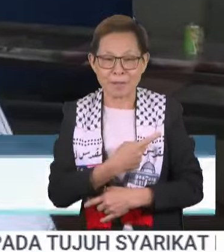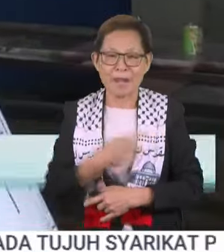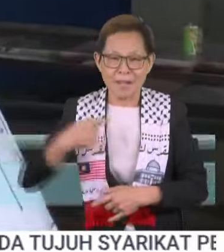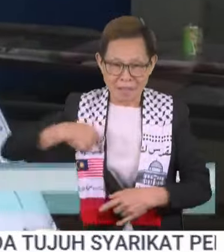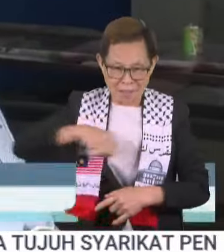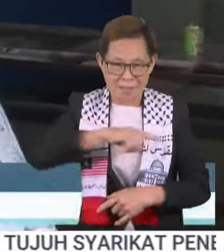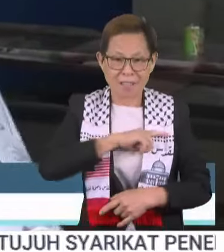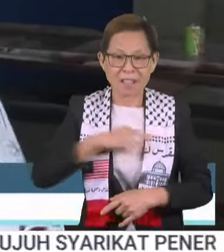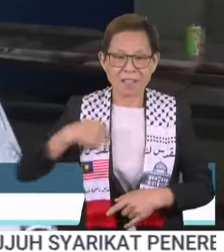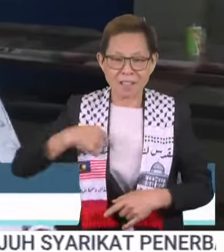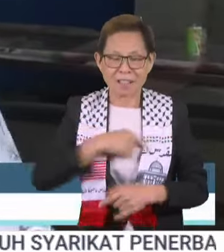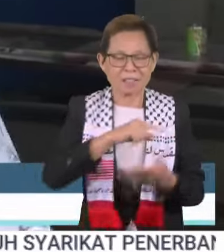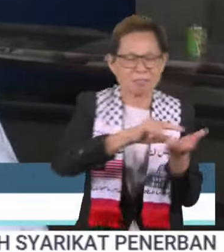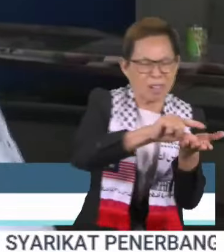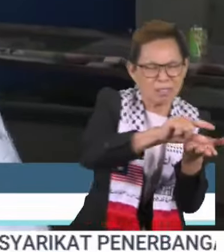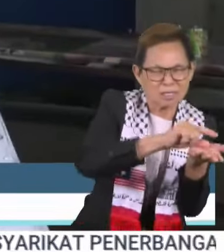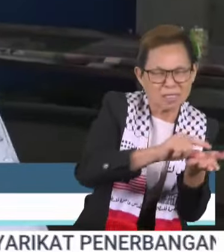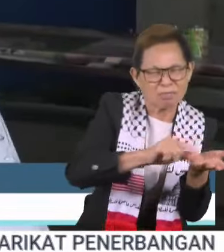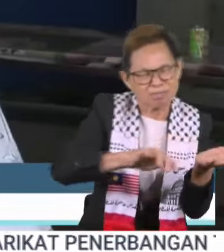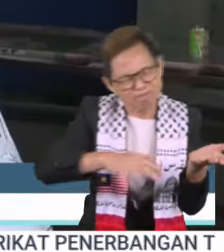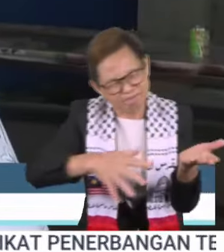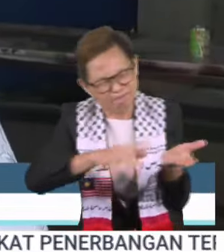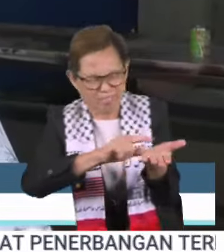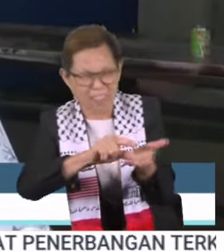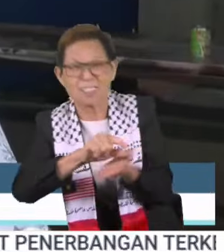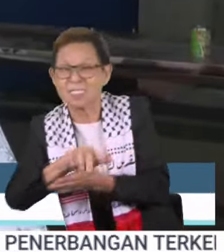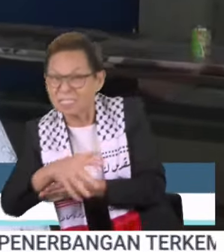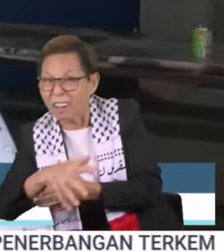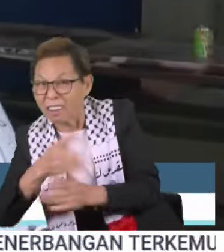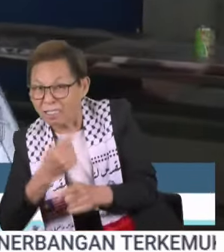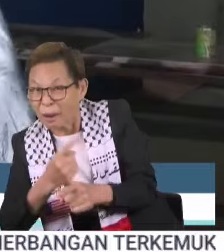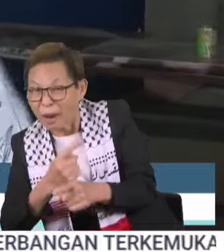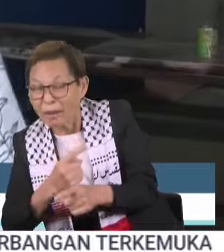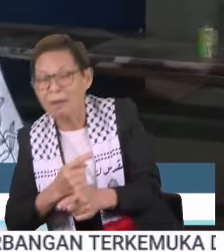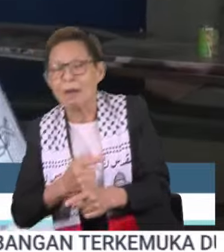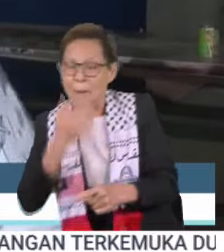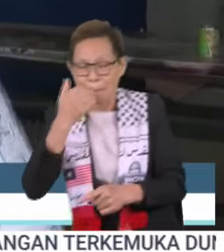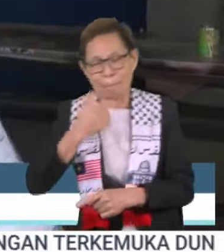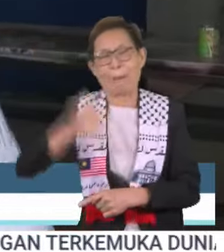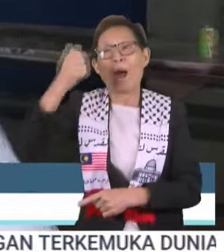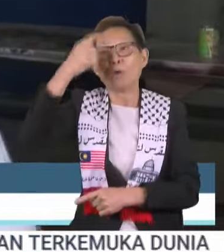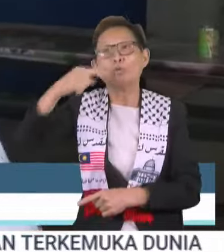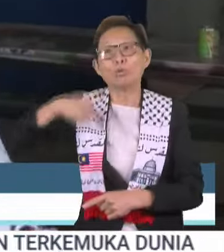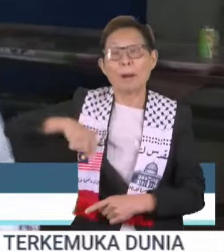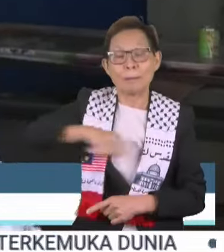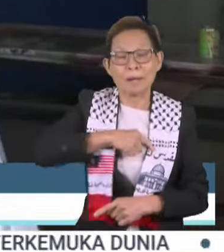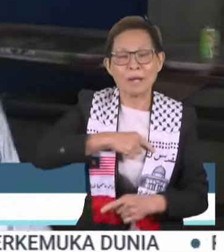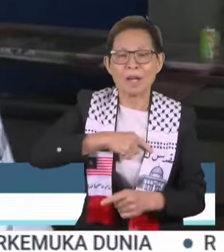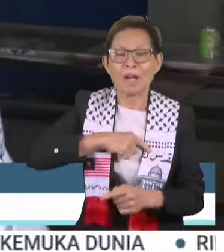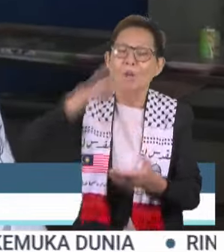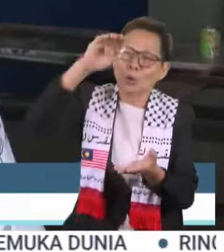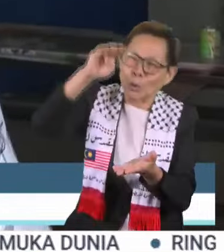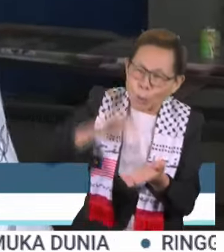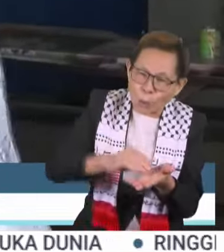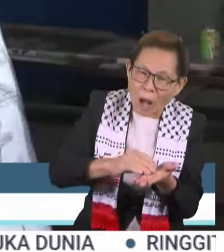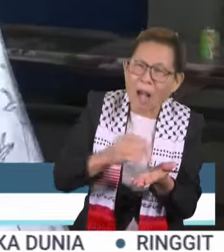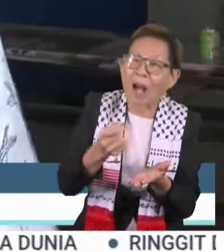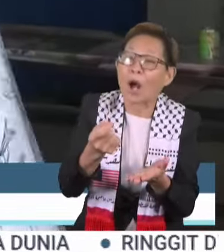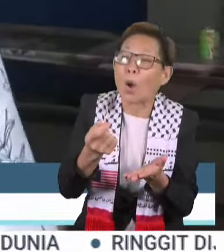kita duduk pendapatan sederhana ni kan, terbaiklah bagi kami, mengurangkan